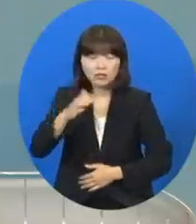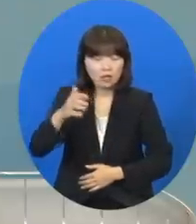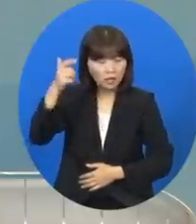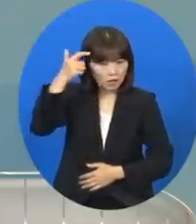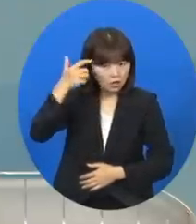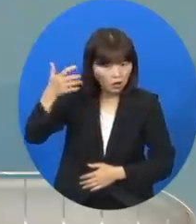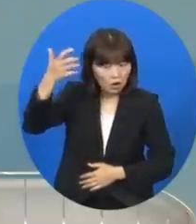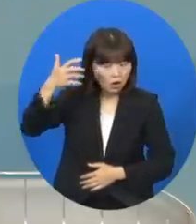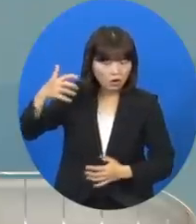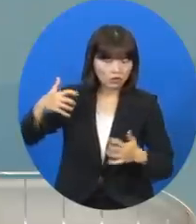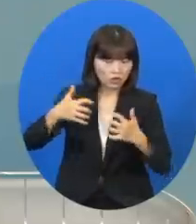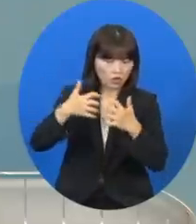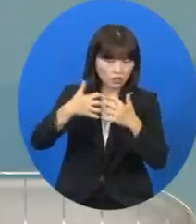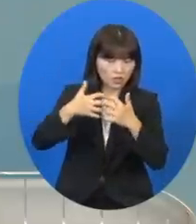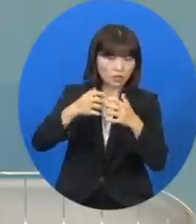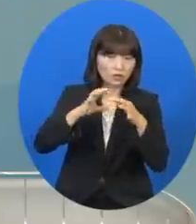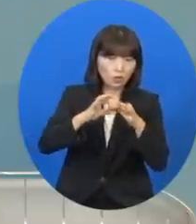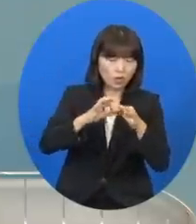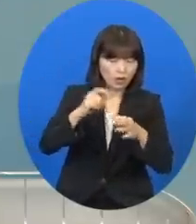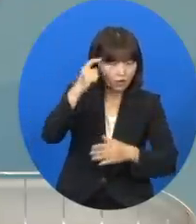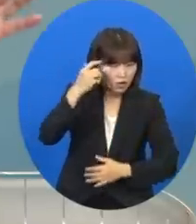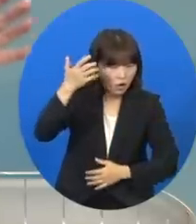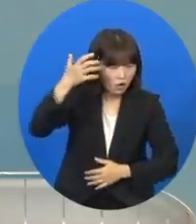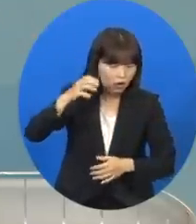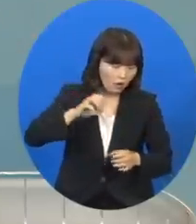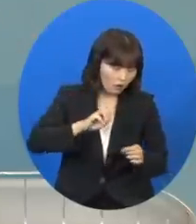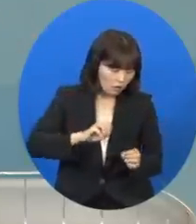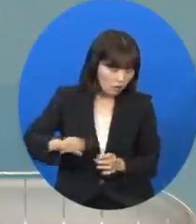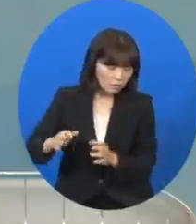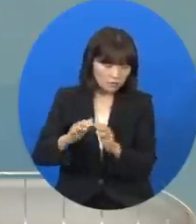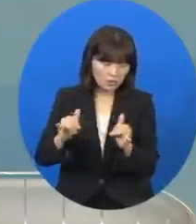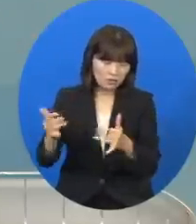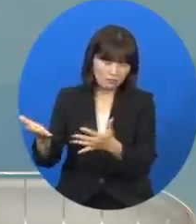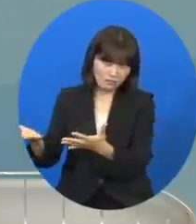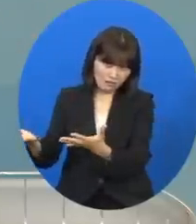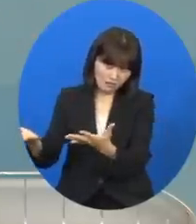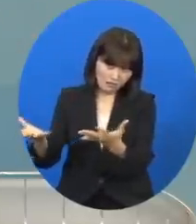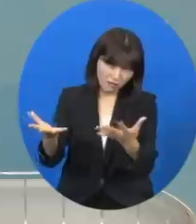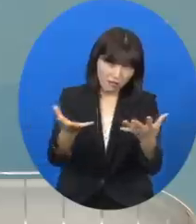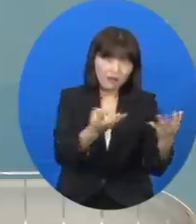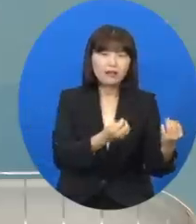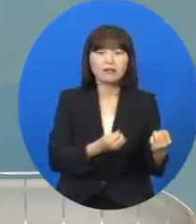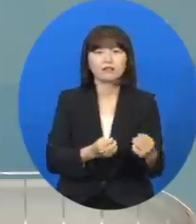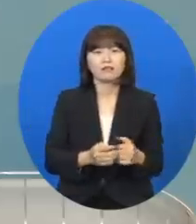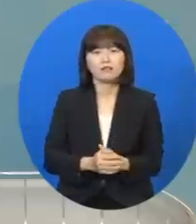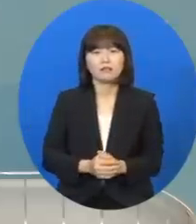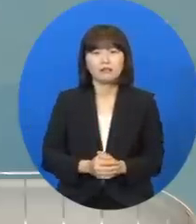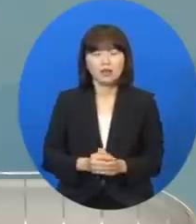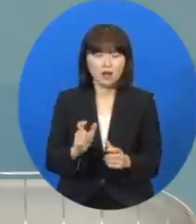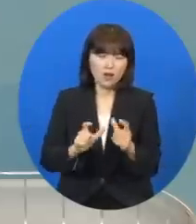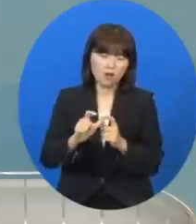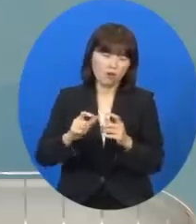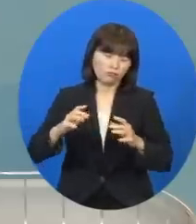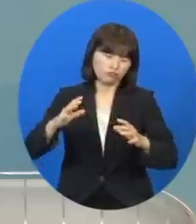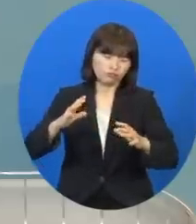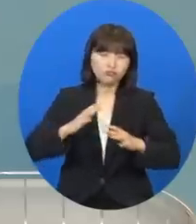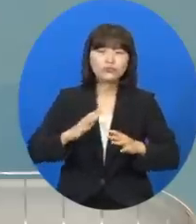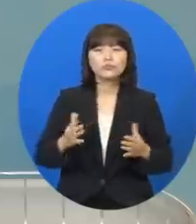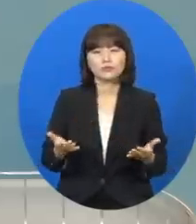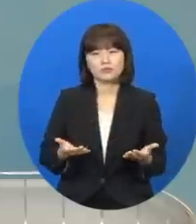전쟁으로 영혼을 잃어버린 사람은 수도 셀 수가 없습니다. 그건 더 무서운 일이에요.